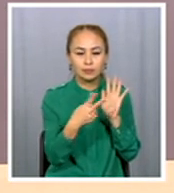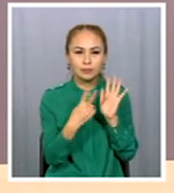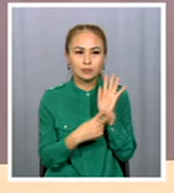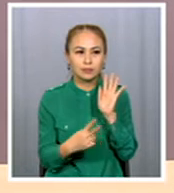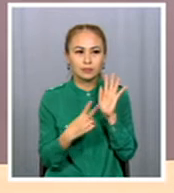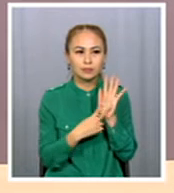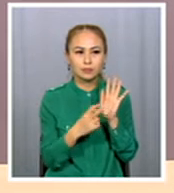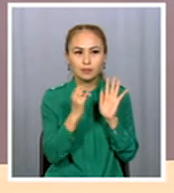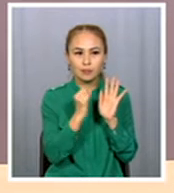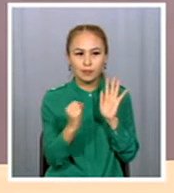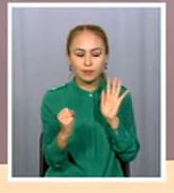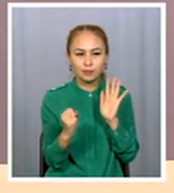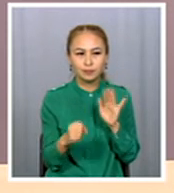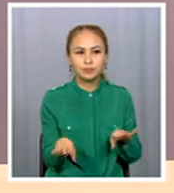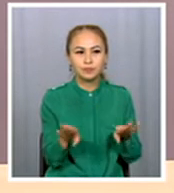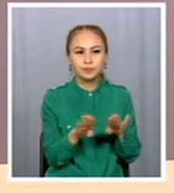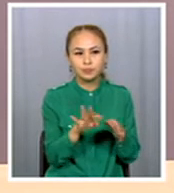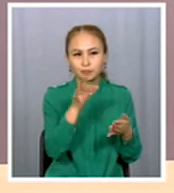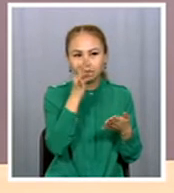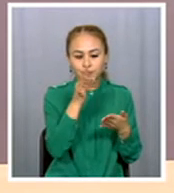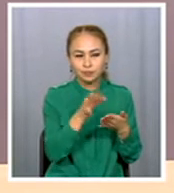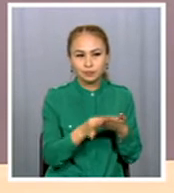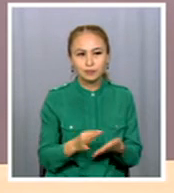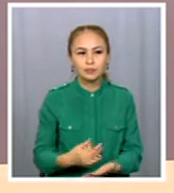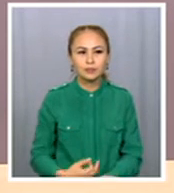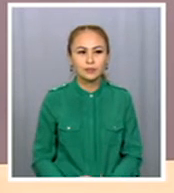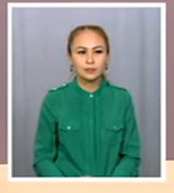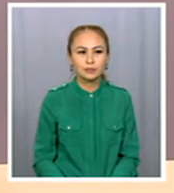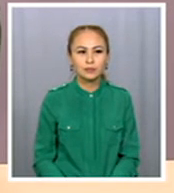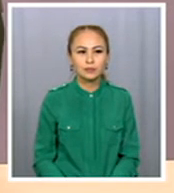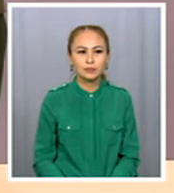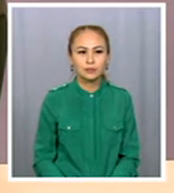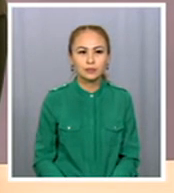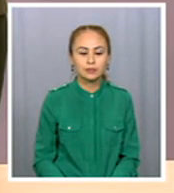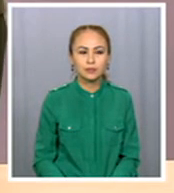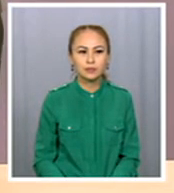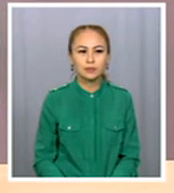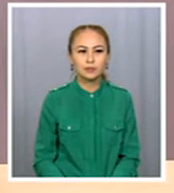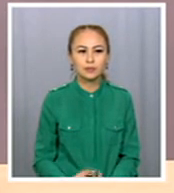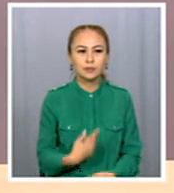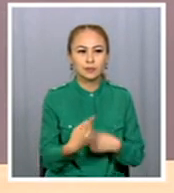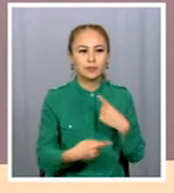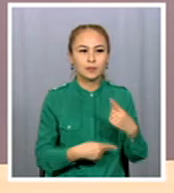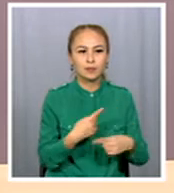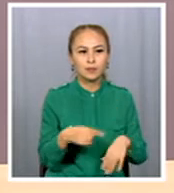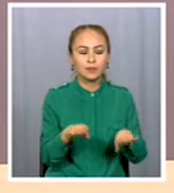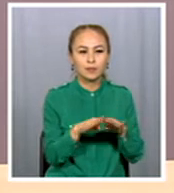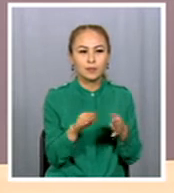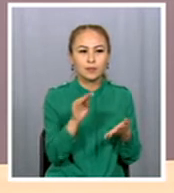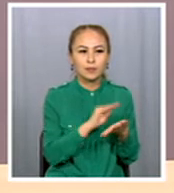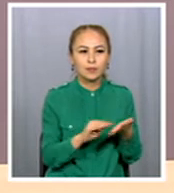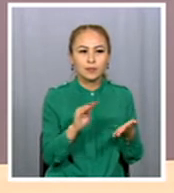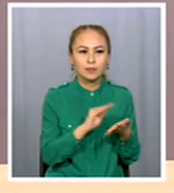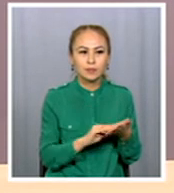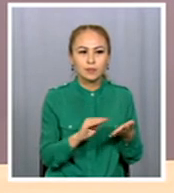11А көбейтіндінің мәні 77А-ға тең. Келесі өрнекті ықшамдап